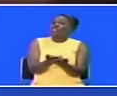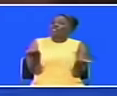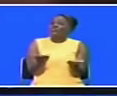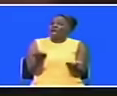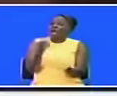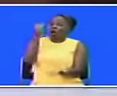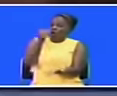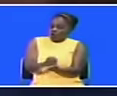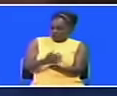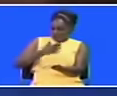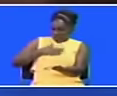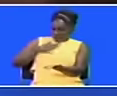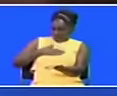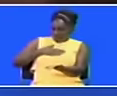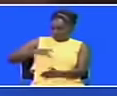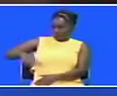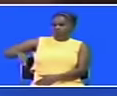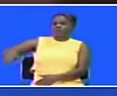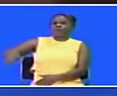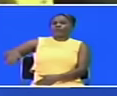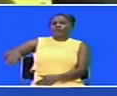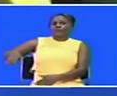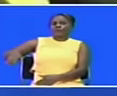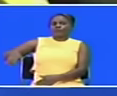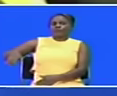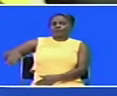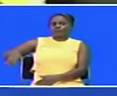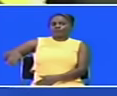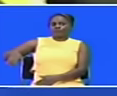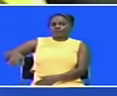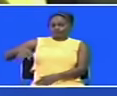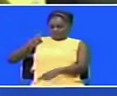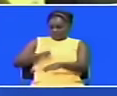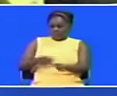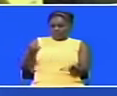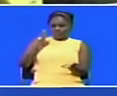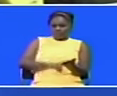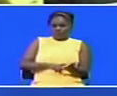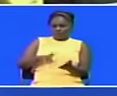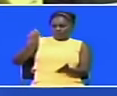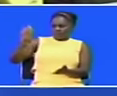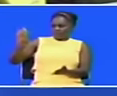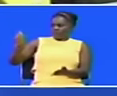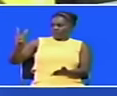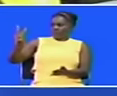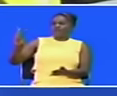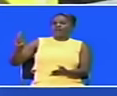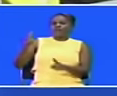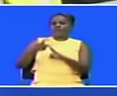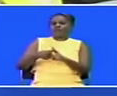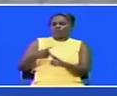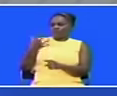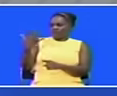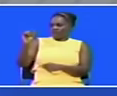our constituency offices across the country. Kwenye shughuli hiyo vifaa vya usajili vimeongezwa kutoka